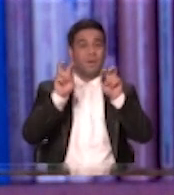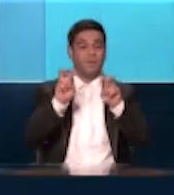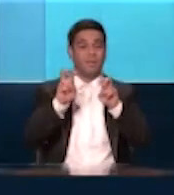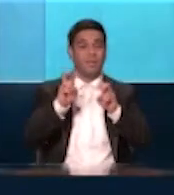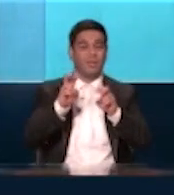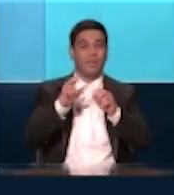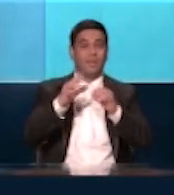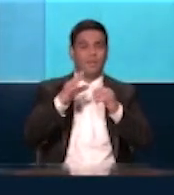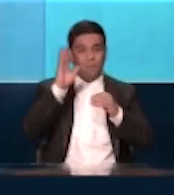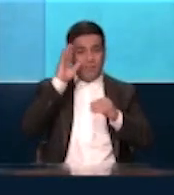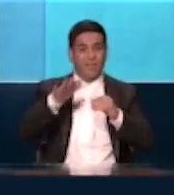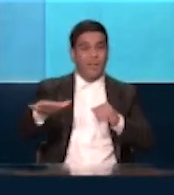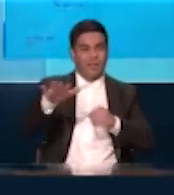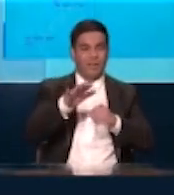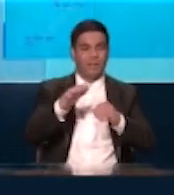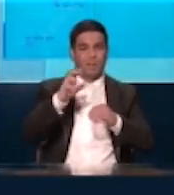Okeaniya davlatlari.